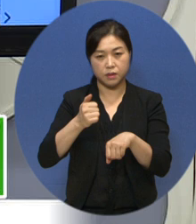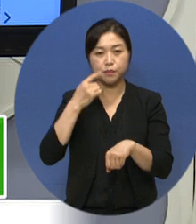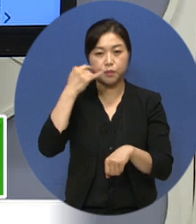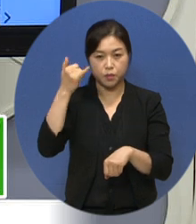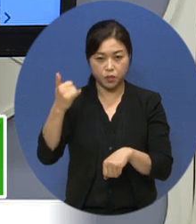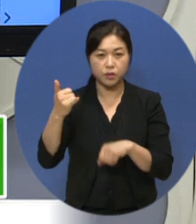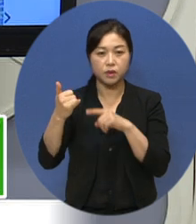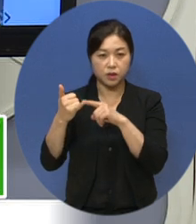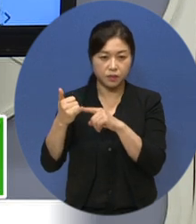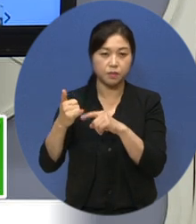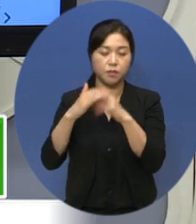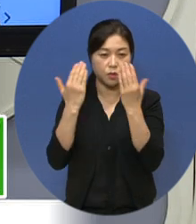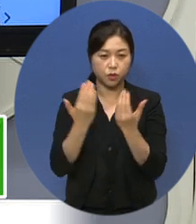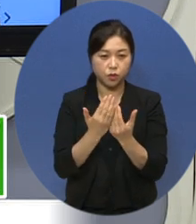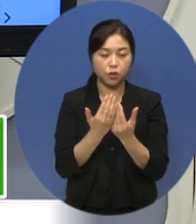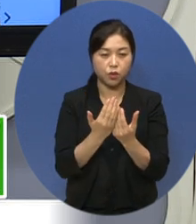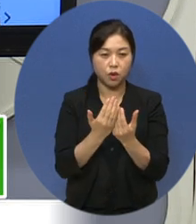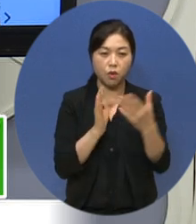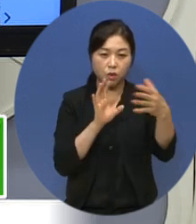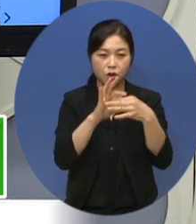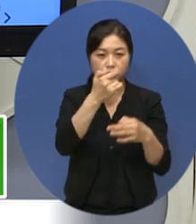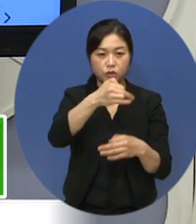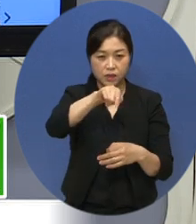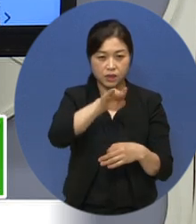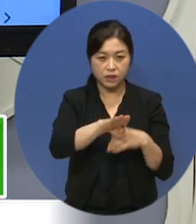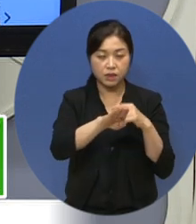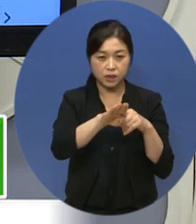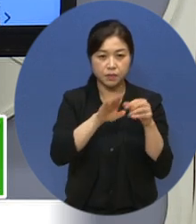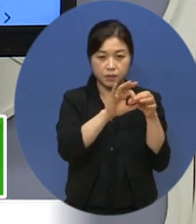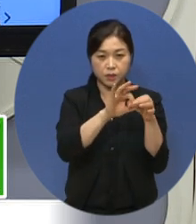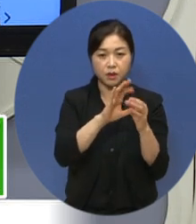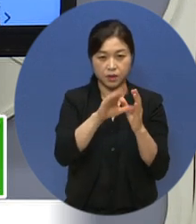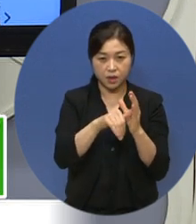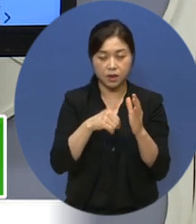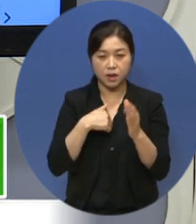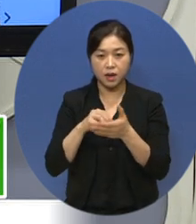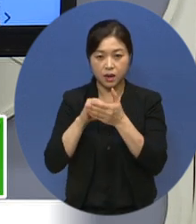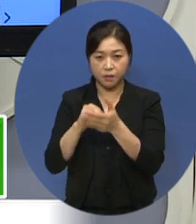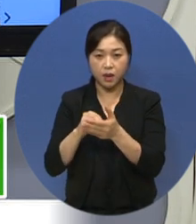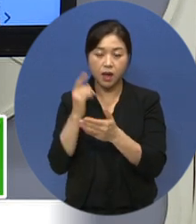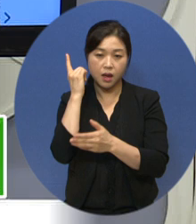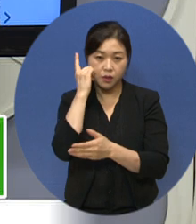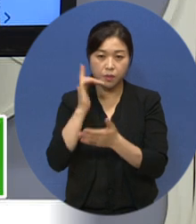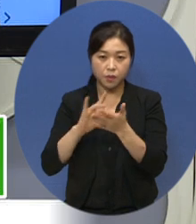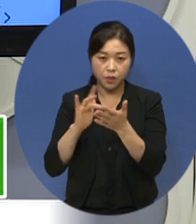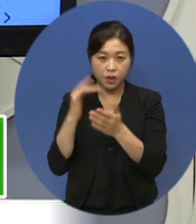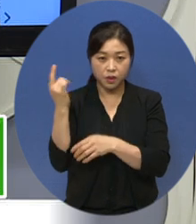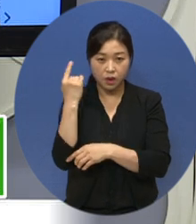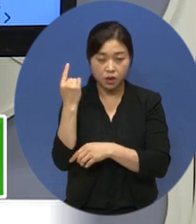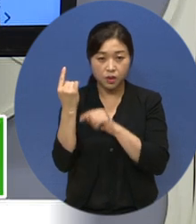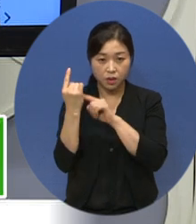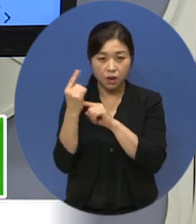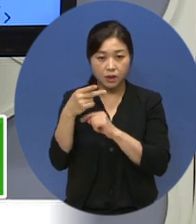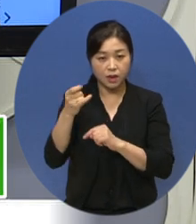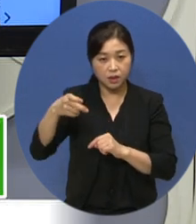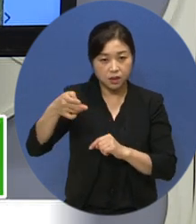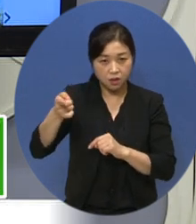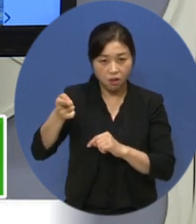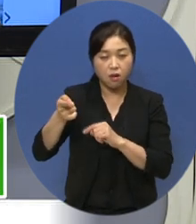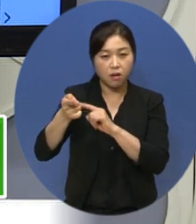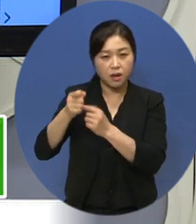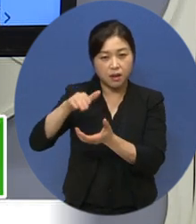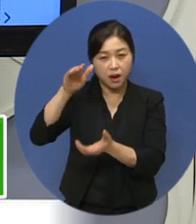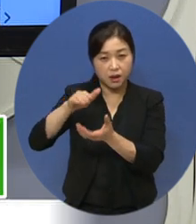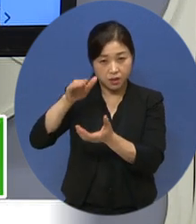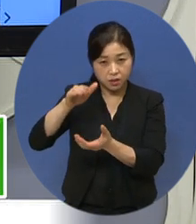학부모들이 해당 누리집을 이용할 경우 본인이 가입한 스마트폰 요금제의 데이터 용량 에서 별도로